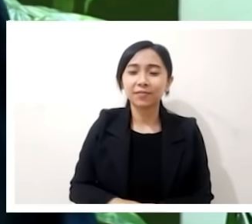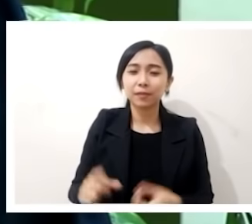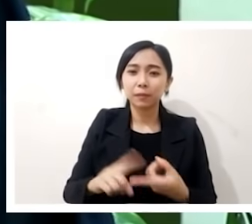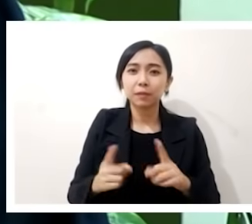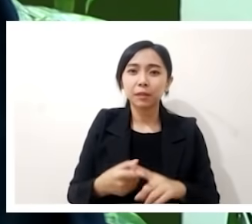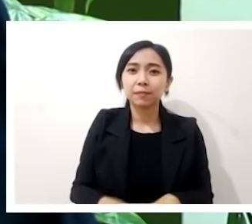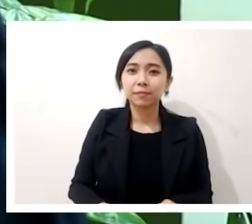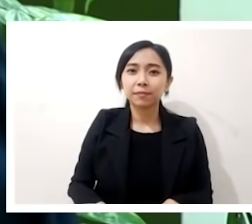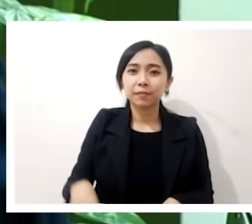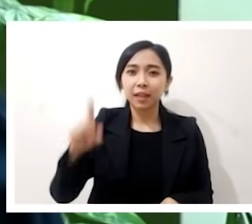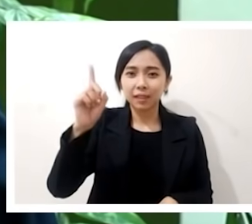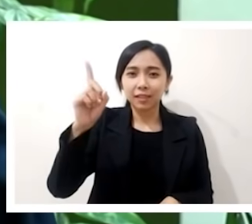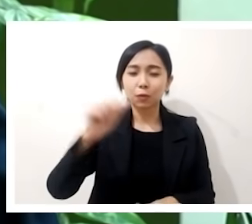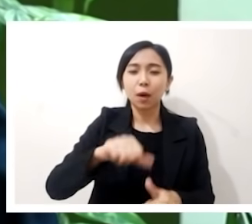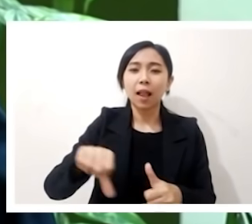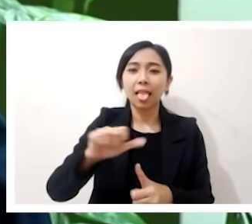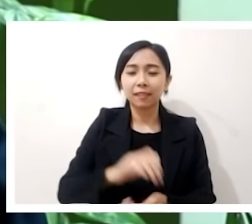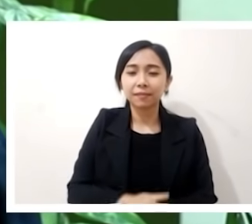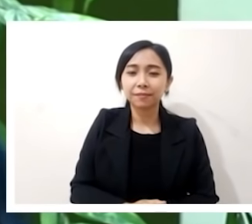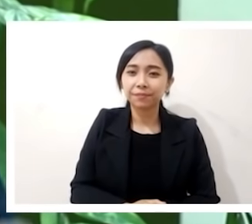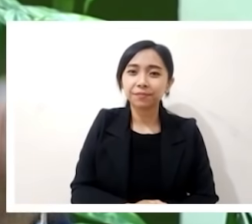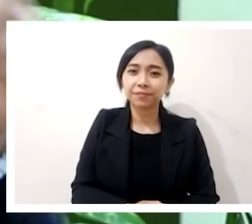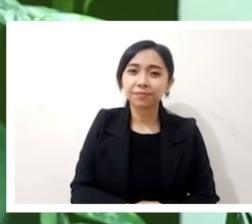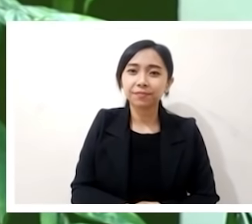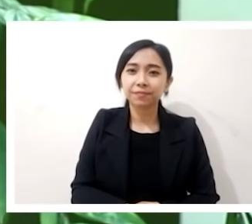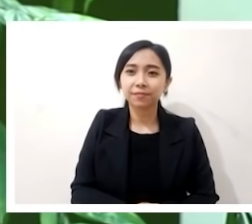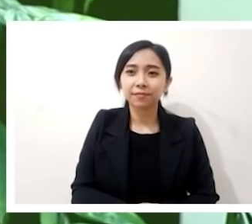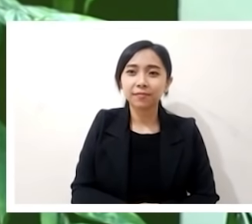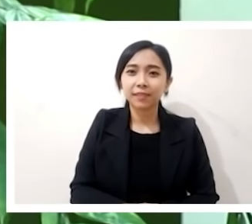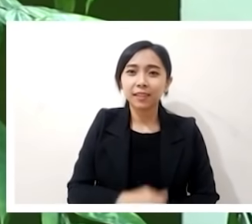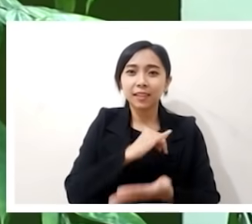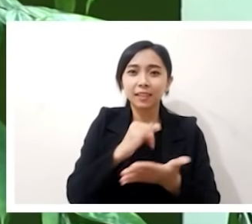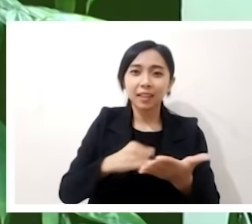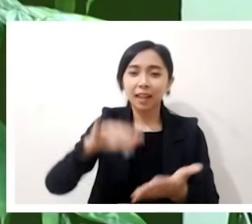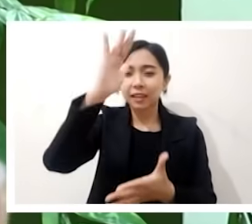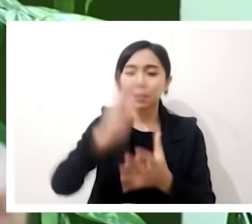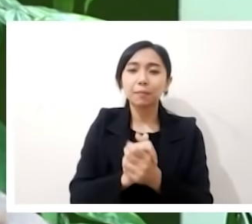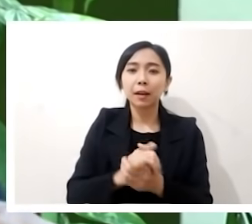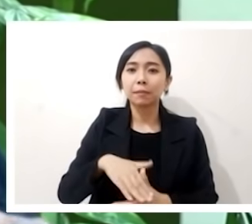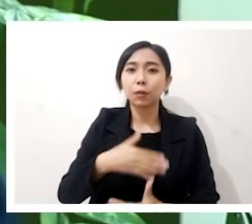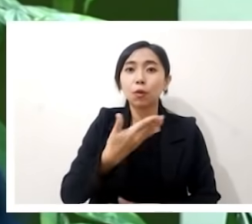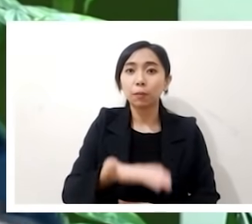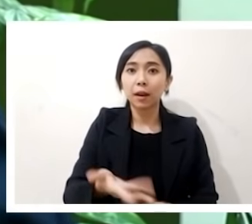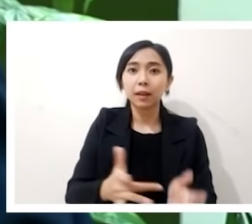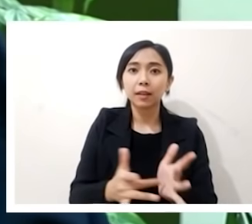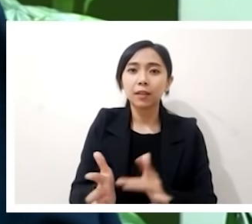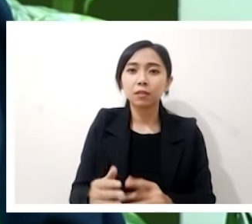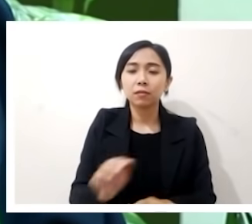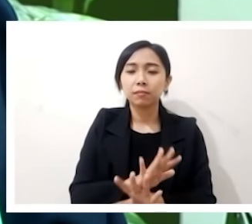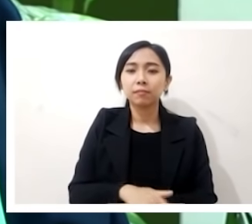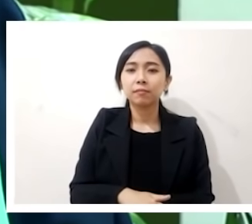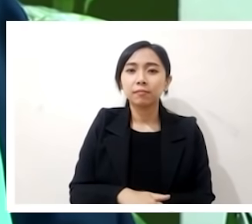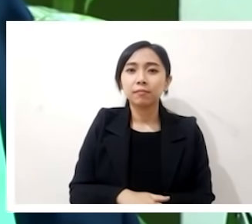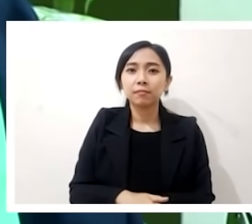Saudara, tapi ada satu catatan penting yang saya ingin ingatkan. Bahwa nilai iman tentang pengorbanan itu tidak berarti